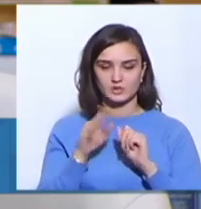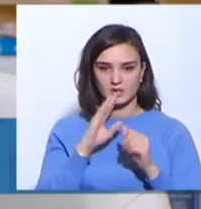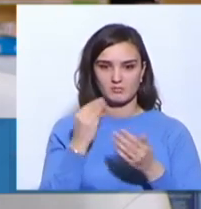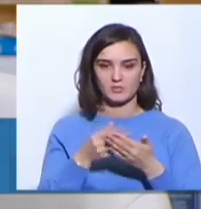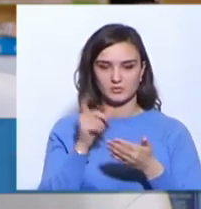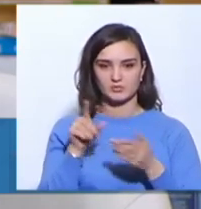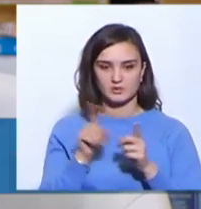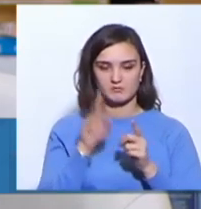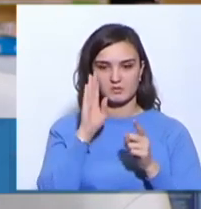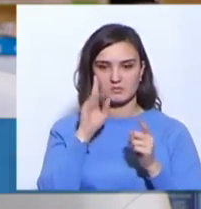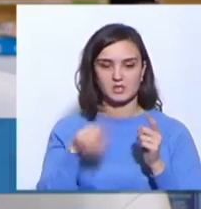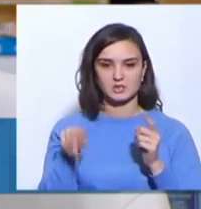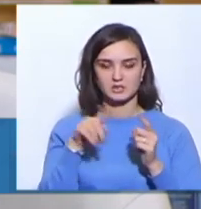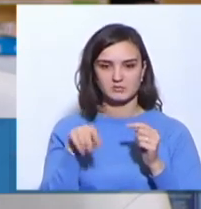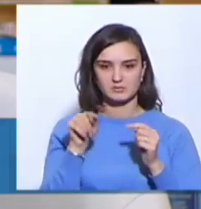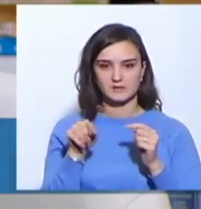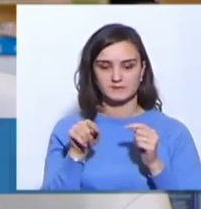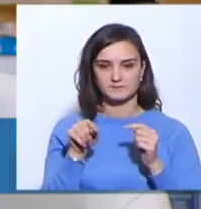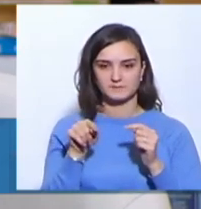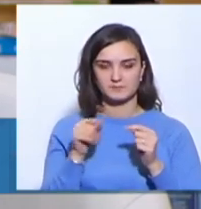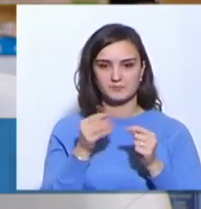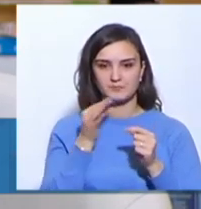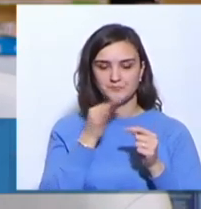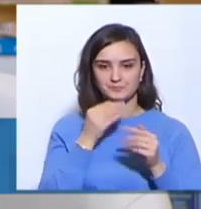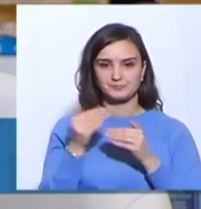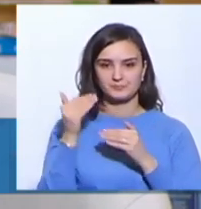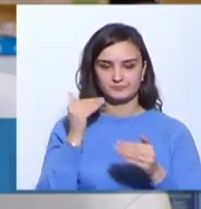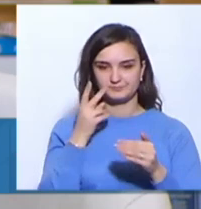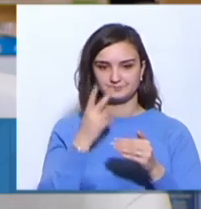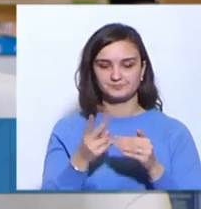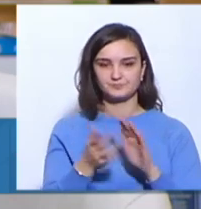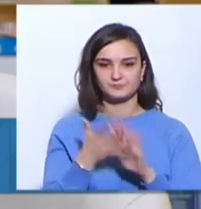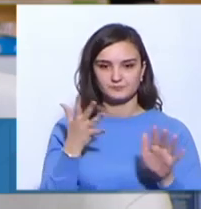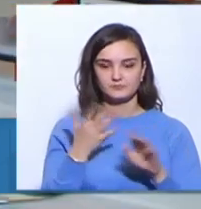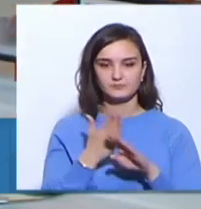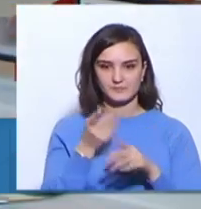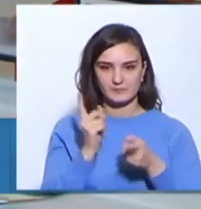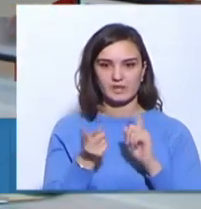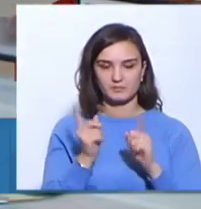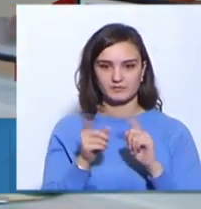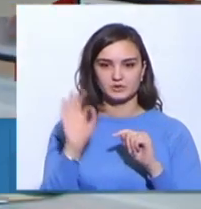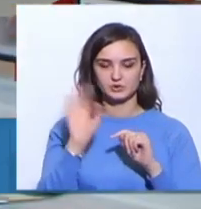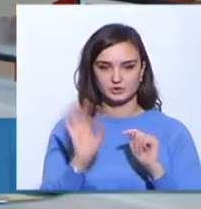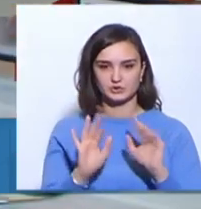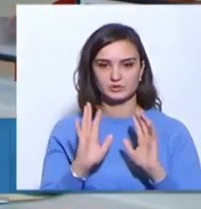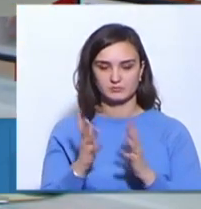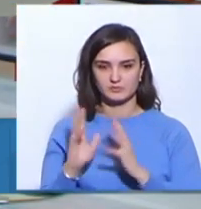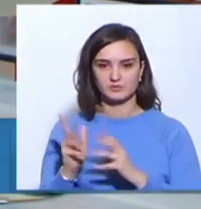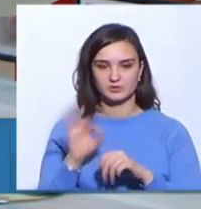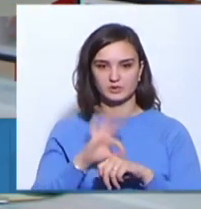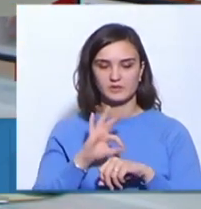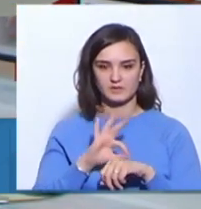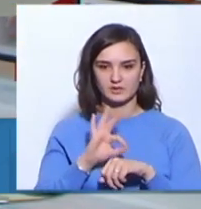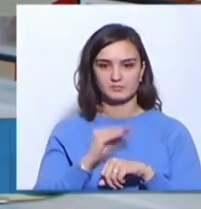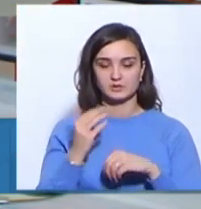ქალბატონებს, ასევე მამაკაცებს. ადრეულ ეტაპზე გამოვლენა ნამდვილად არის ხშირ შემთხვევაში დაავადების